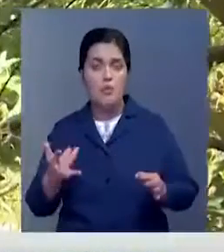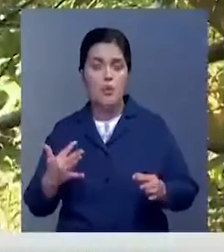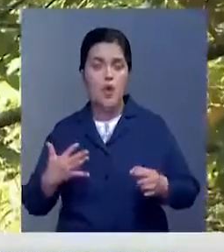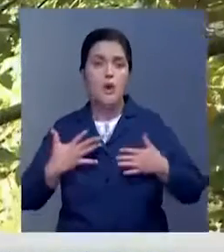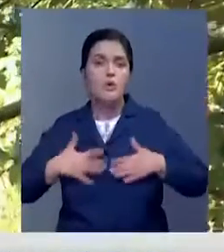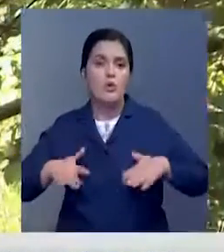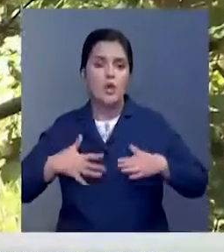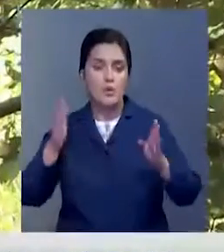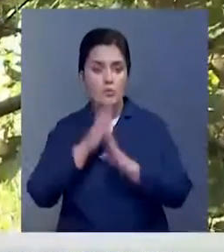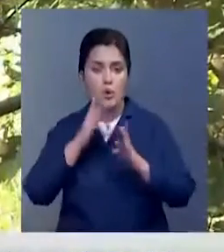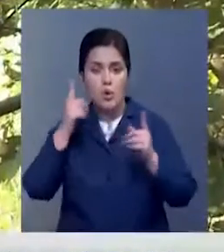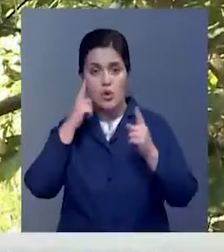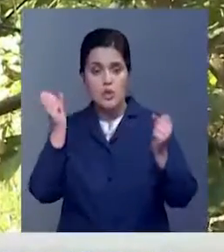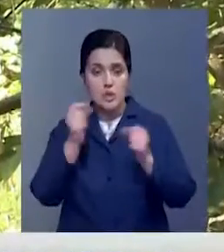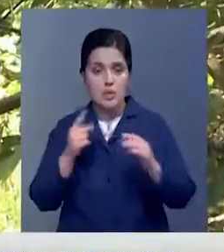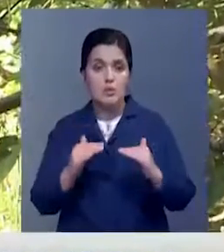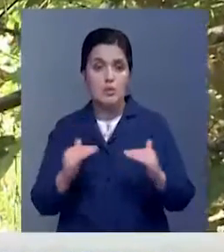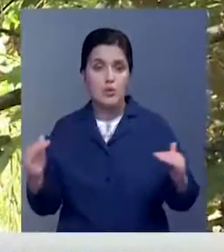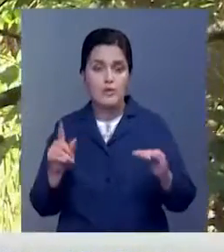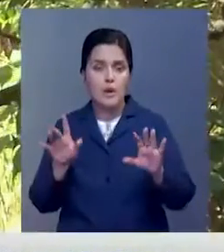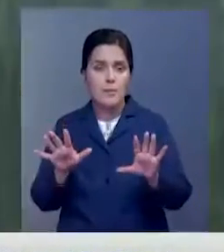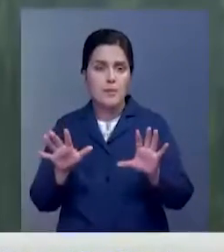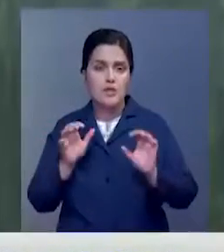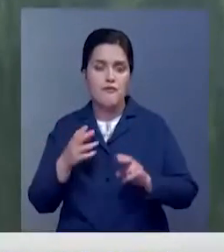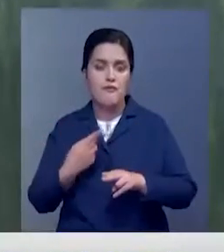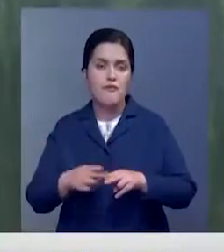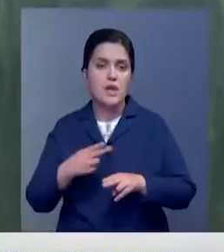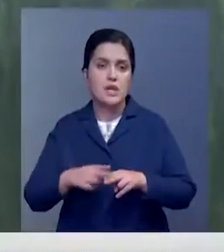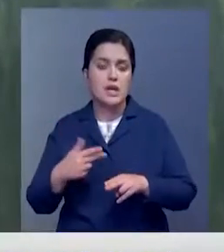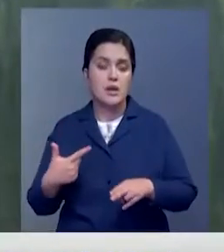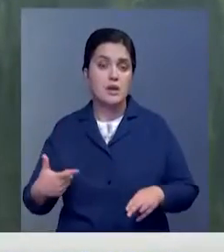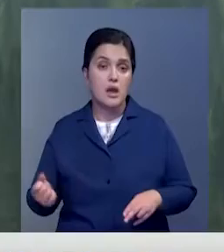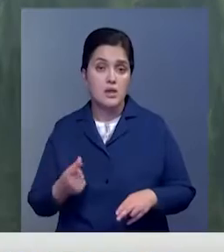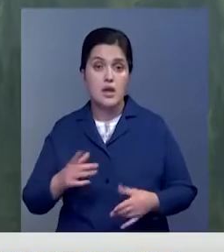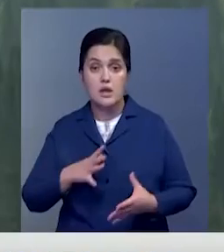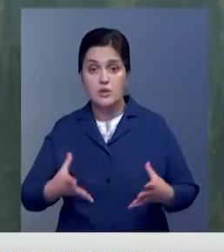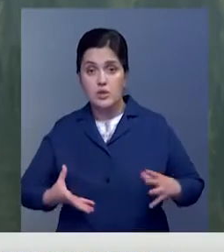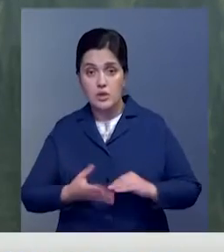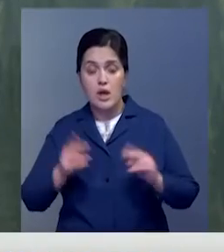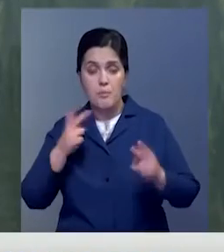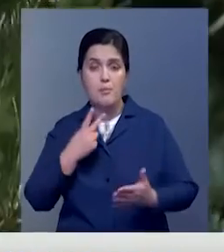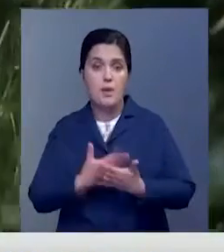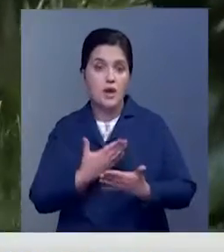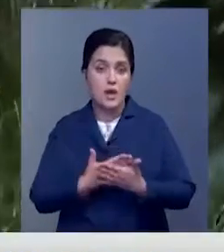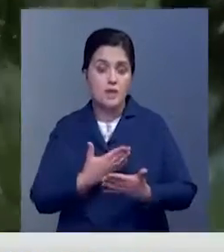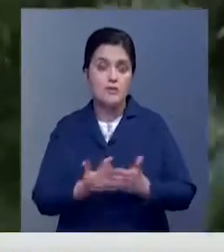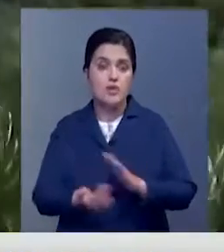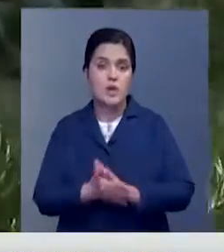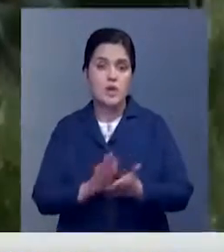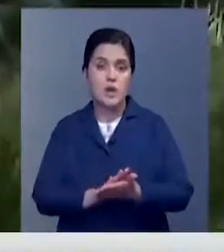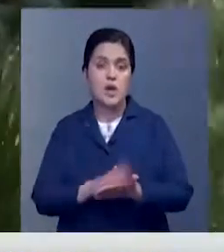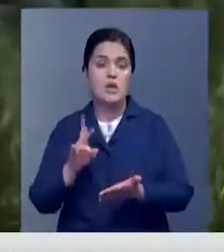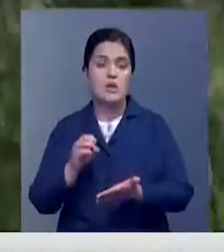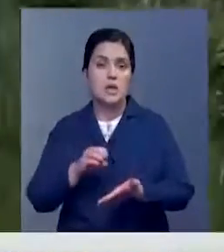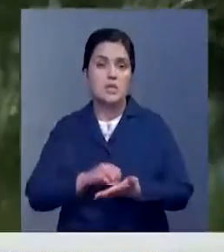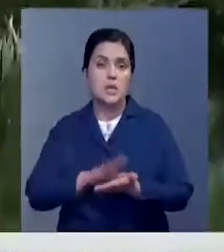и узнать уровень поглощения парниковых газов. Результаты такой экспертизы показывают текущее состояние